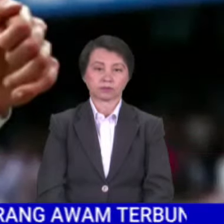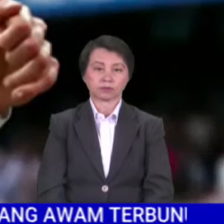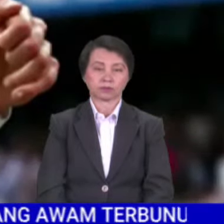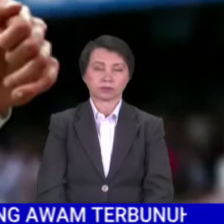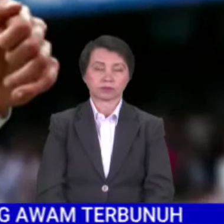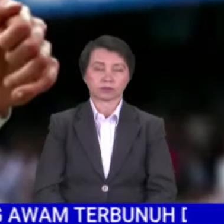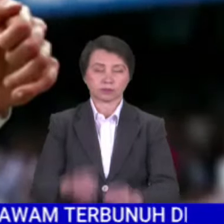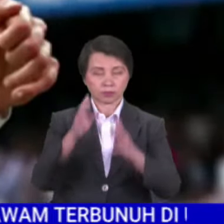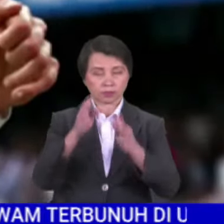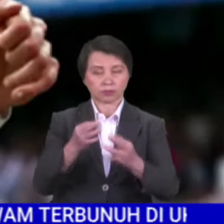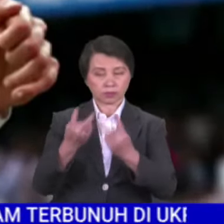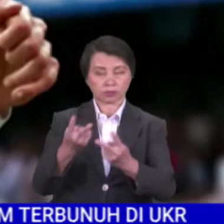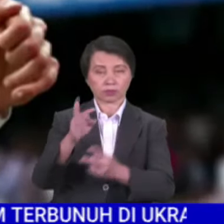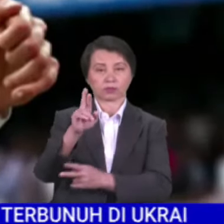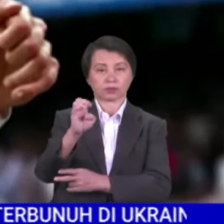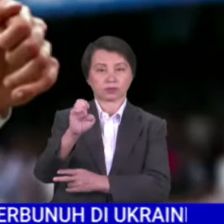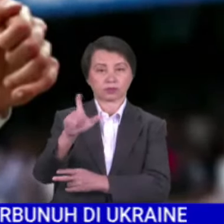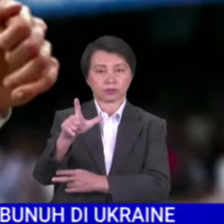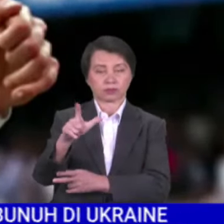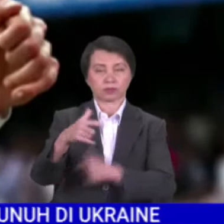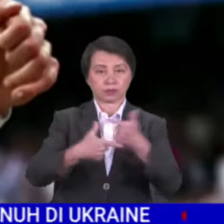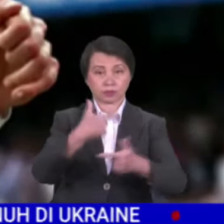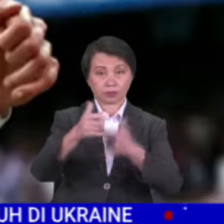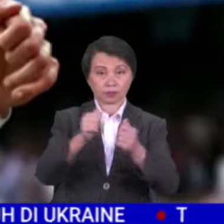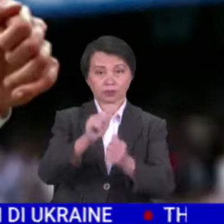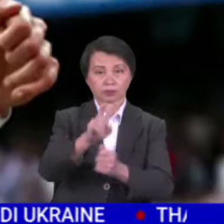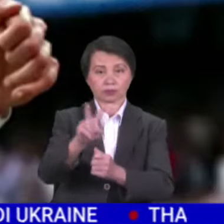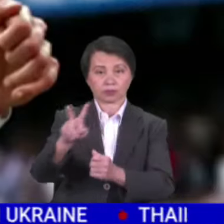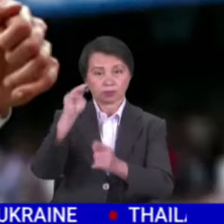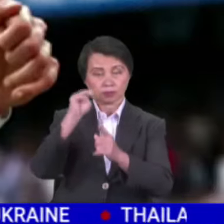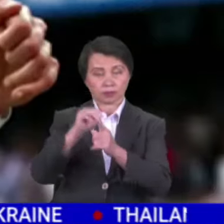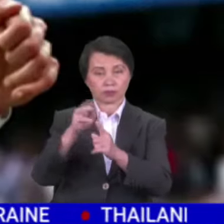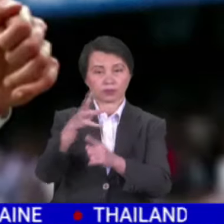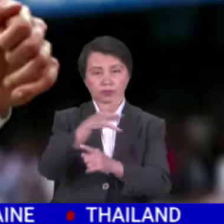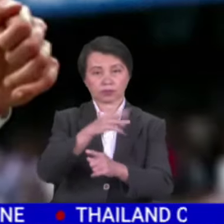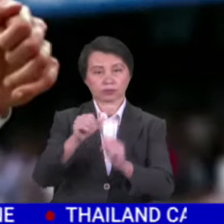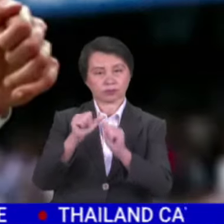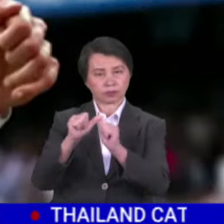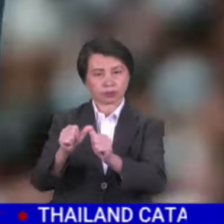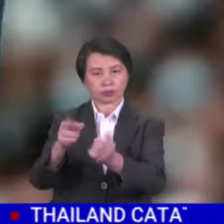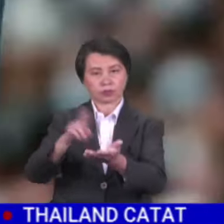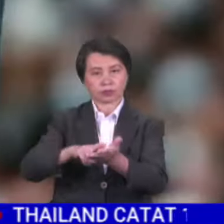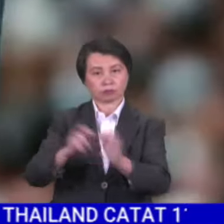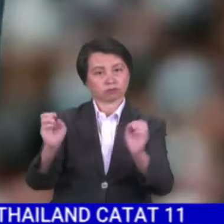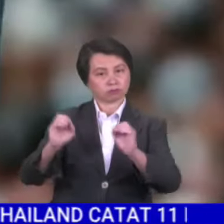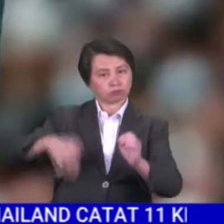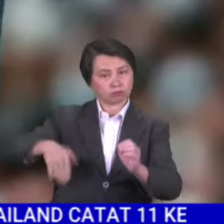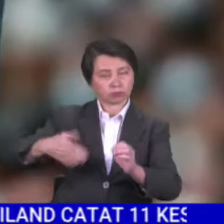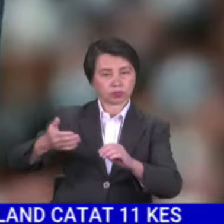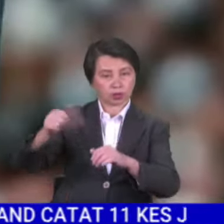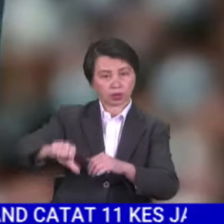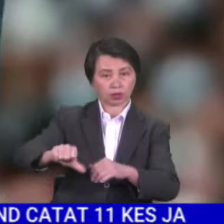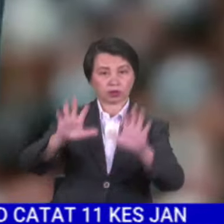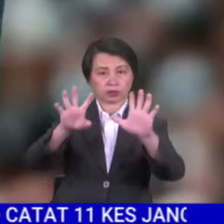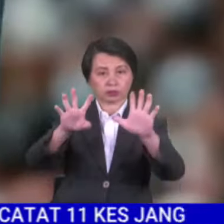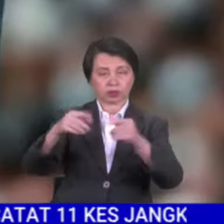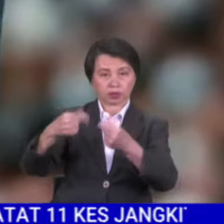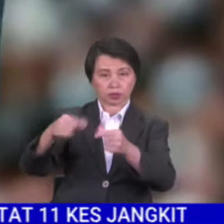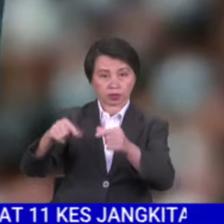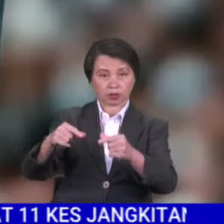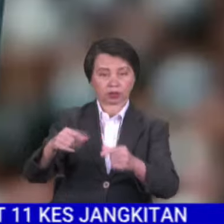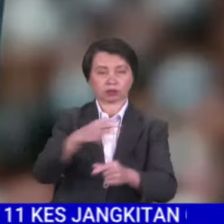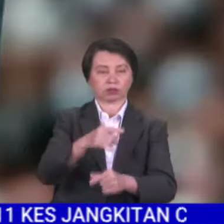Keputusan itu menyaksikan Real kini mendahului La Liga dengan 25 mata sekaligus mengekalkan rekod tanpa kalah dalam 9 perlawanan.